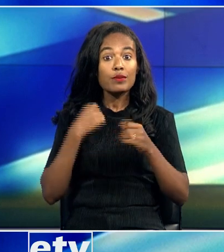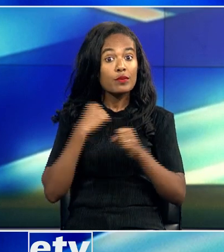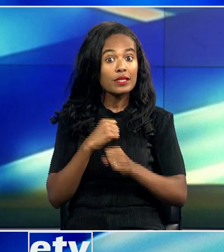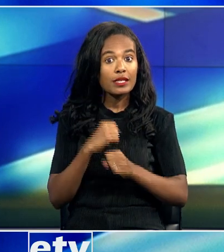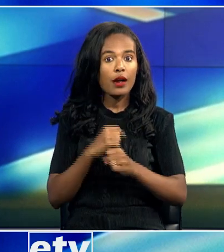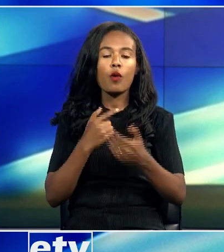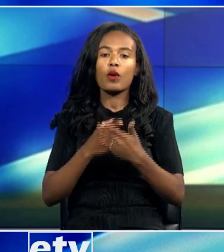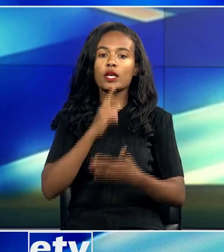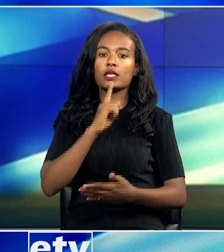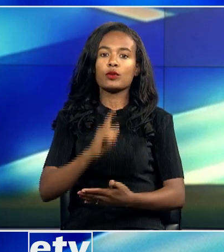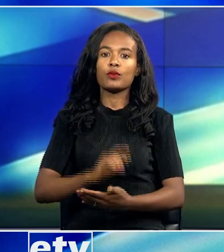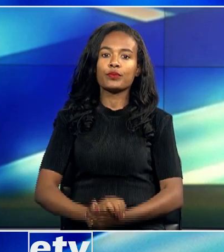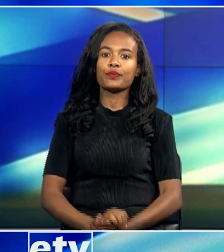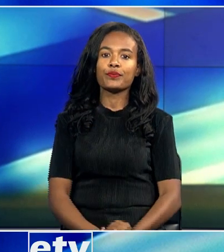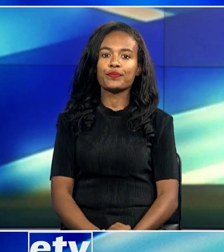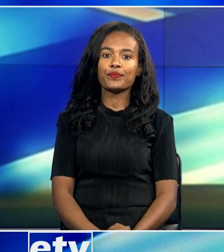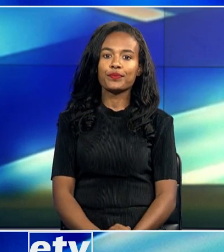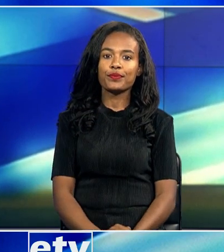ነው